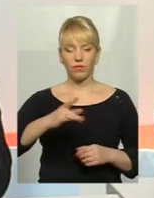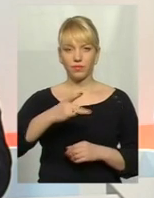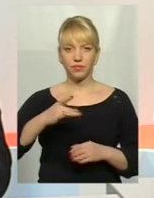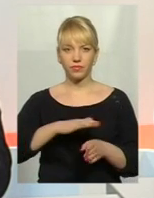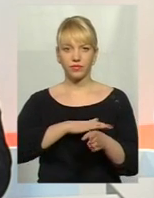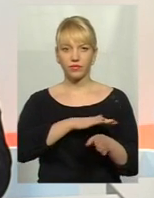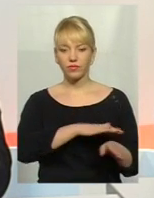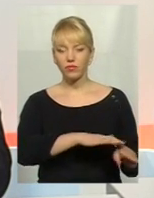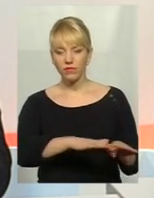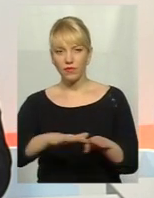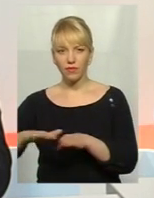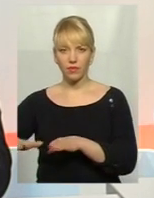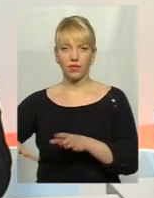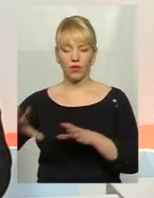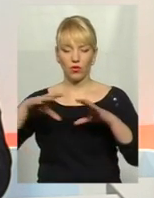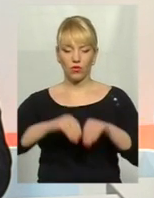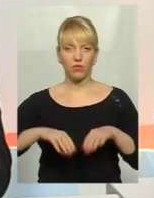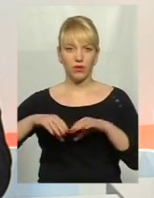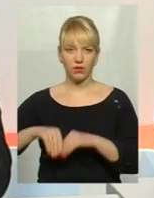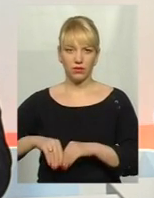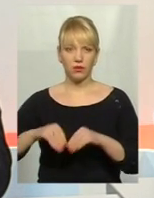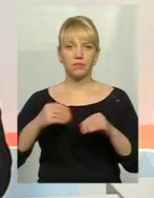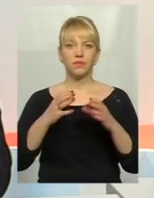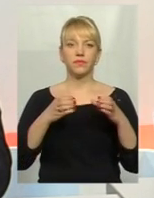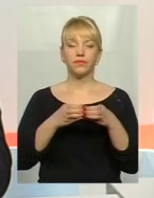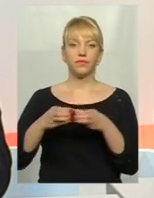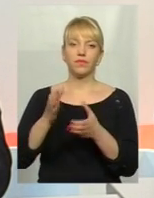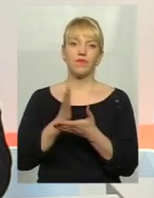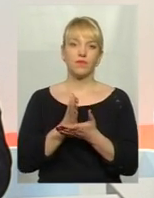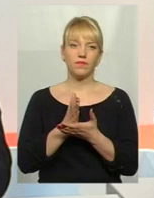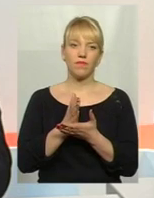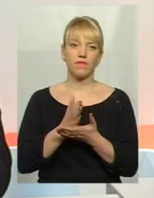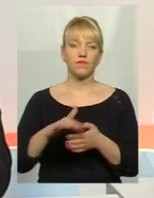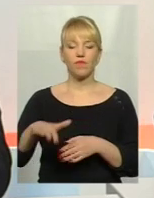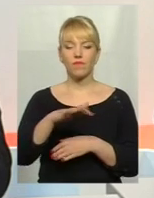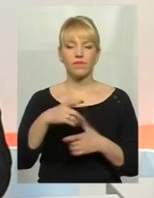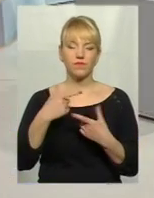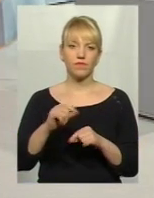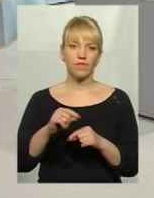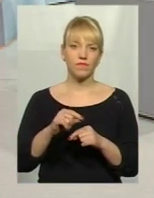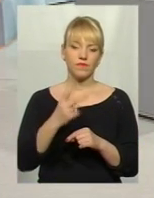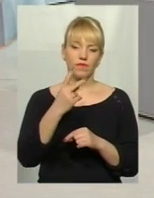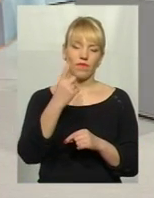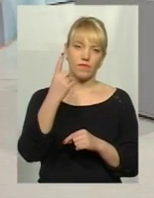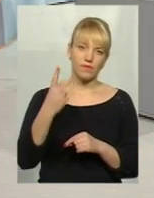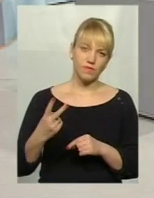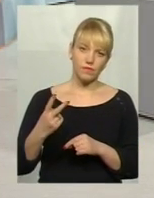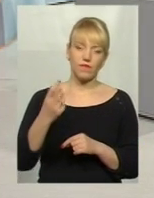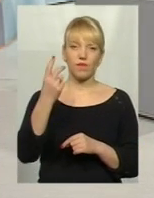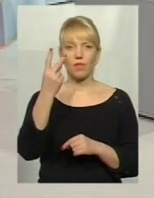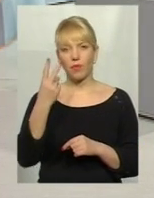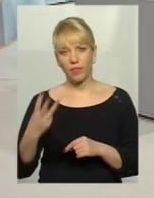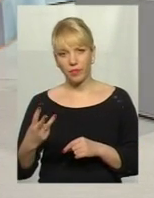покривається об'єднаними громадами. Є території, де дві третини, є де одна третина. Тобто,